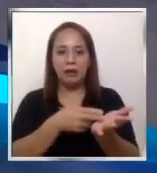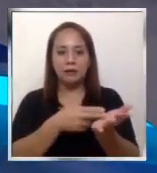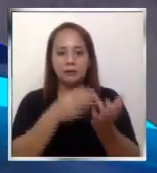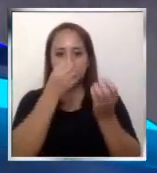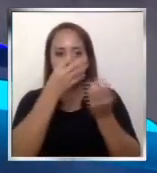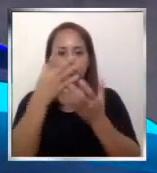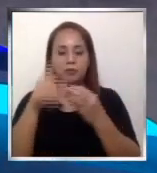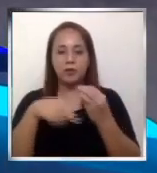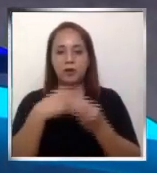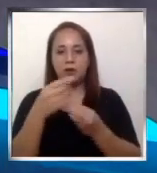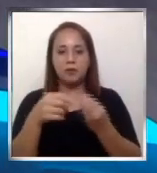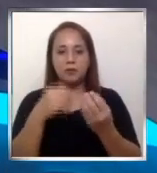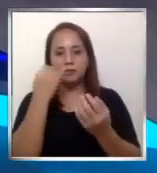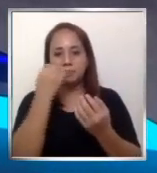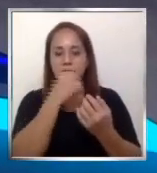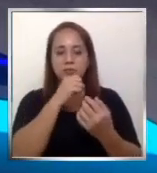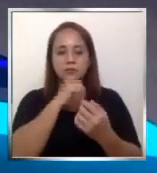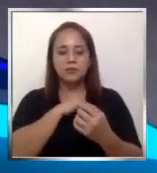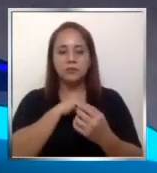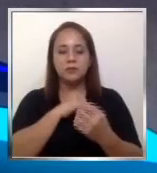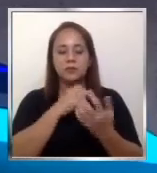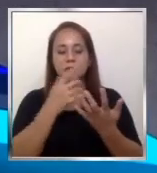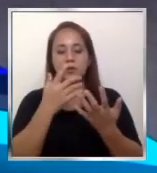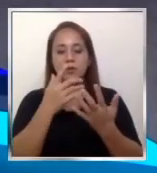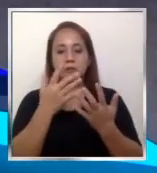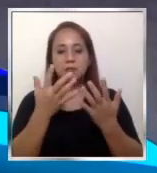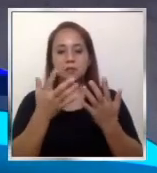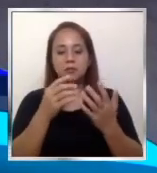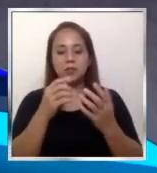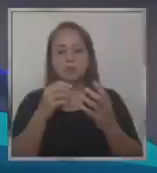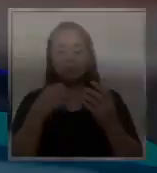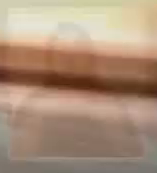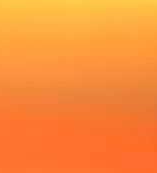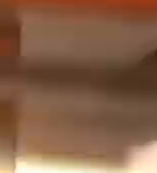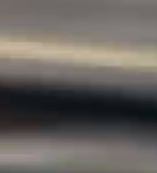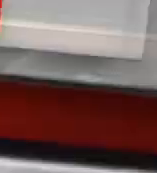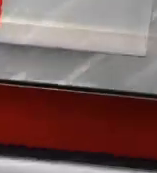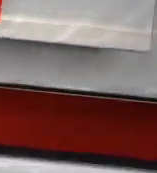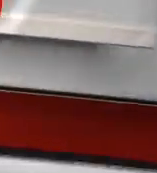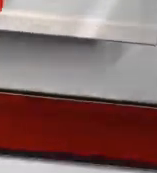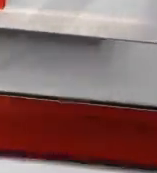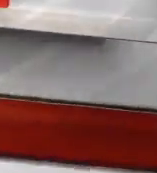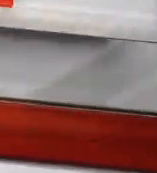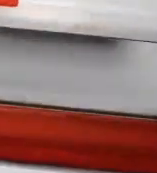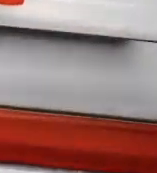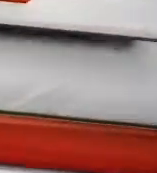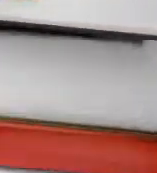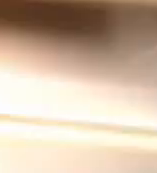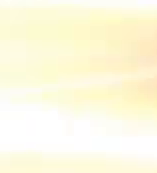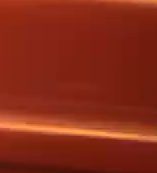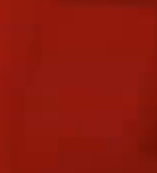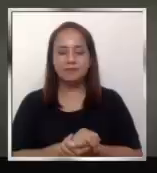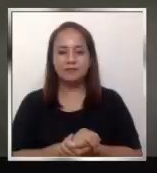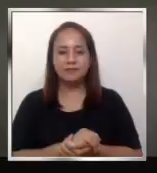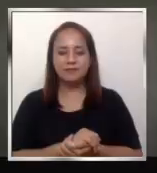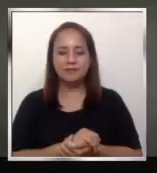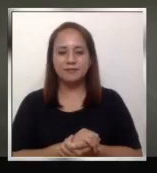o nakasalamuhang may COVID-19. Nakatutok live si Sandra Aguinaldo. Sandra?